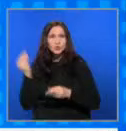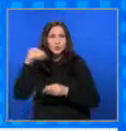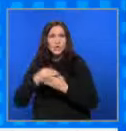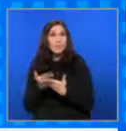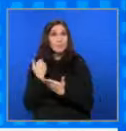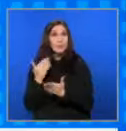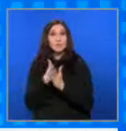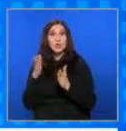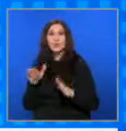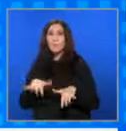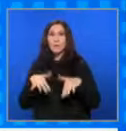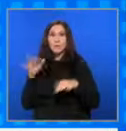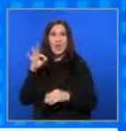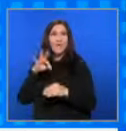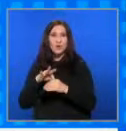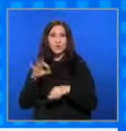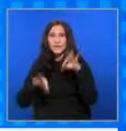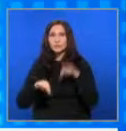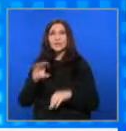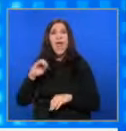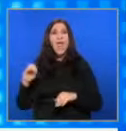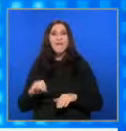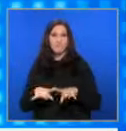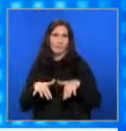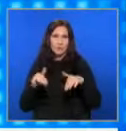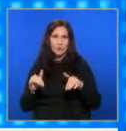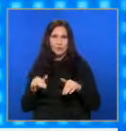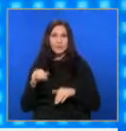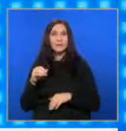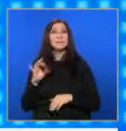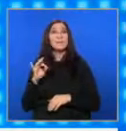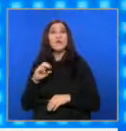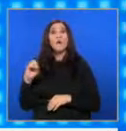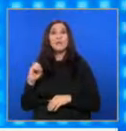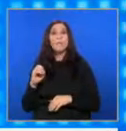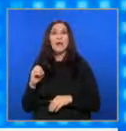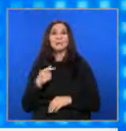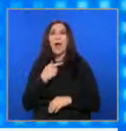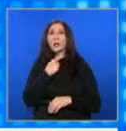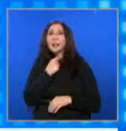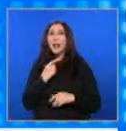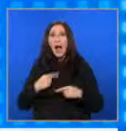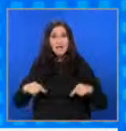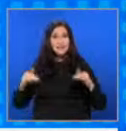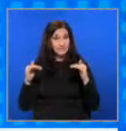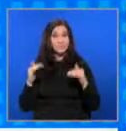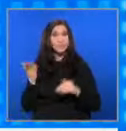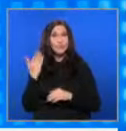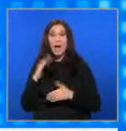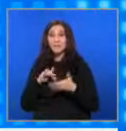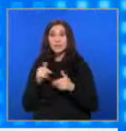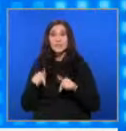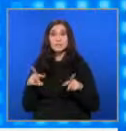на предсрочния парламентарен вот и изборите за Европарламент. Средна европейска класа, които бяха в коалицията, днес